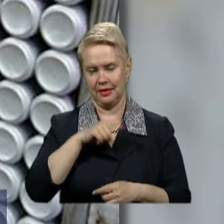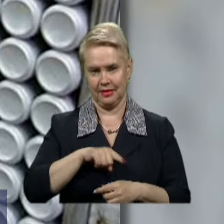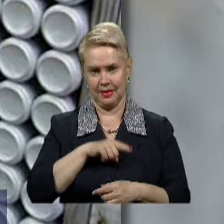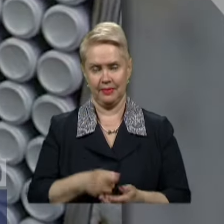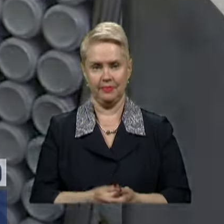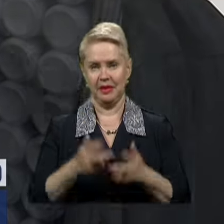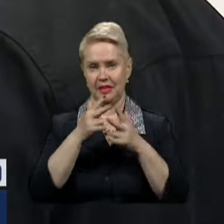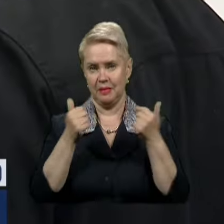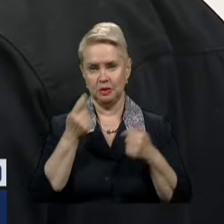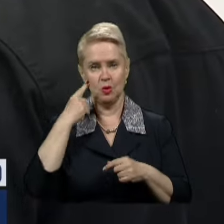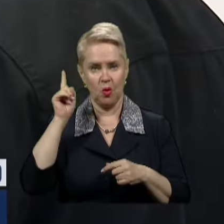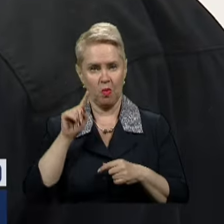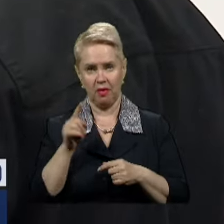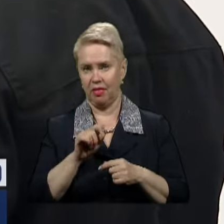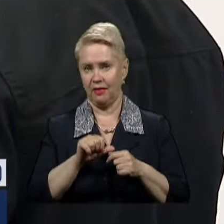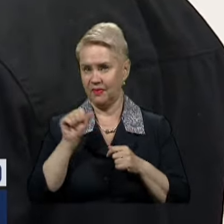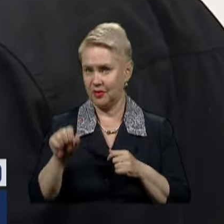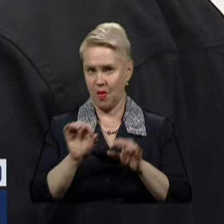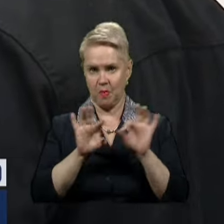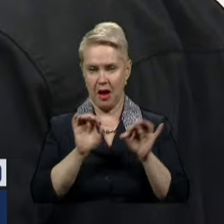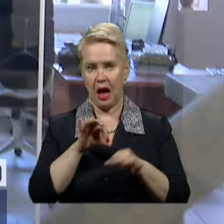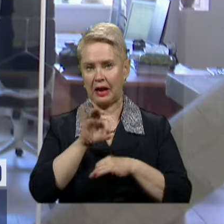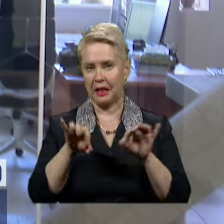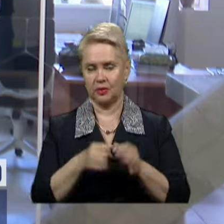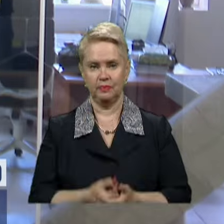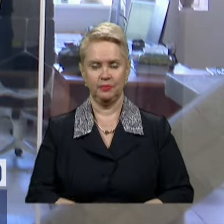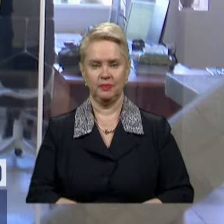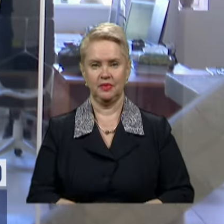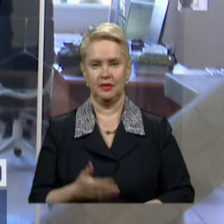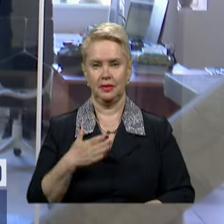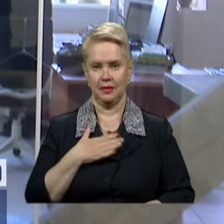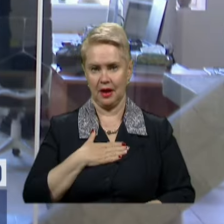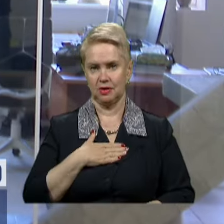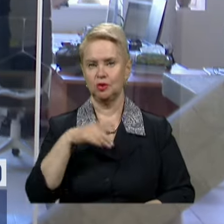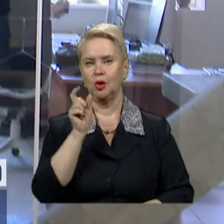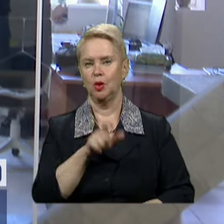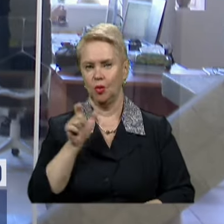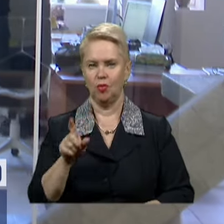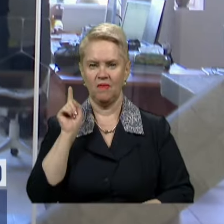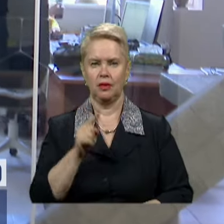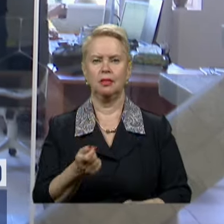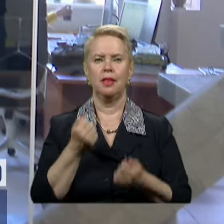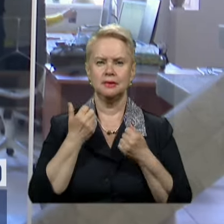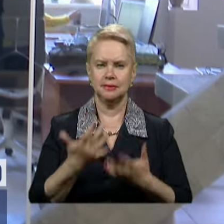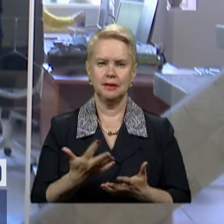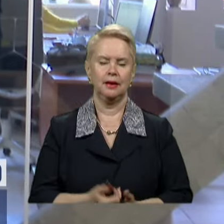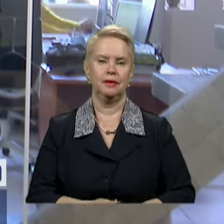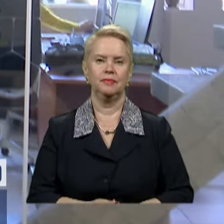настрій. Дніпровські умільці не виняток, пояснюють архітектори. Наші люди, вони настільки